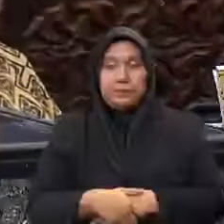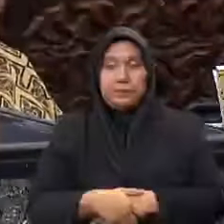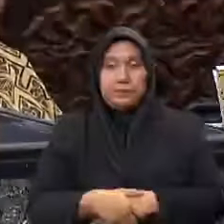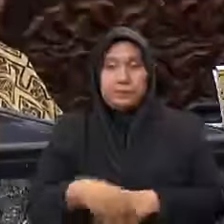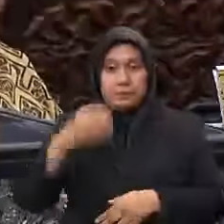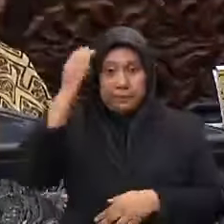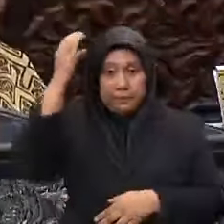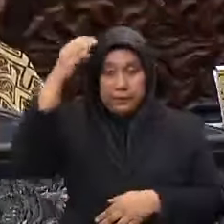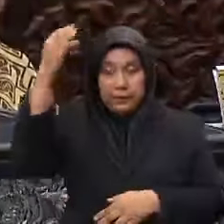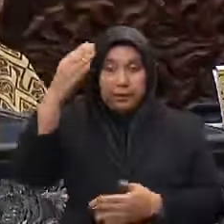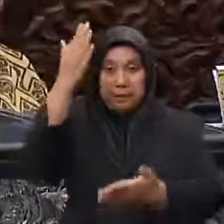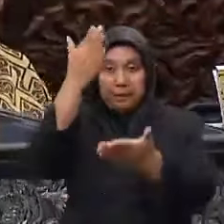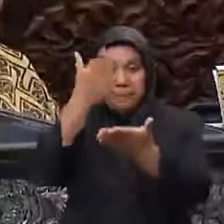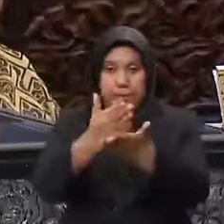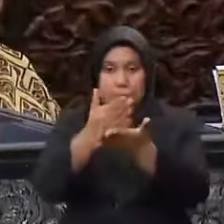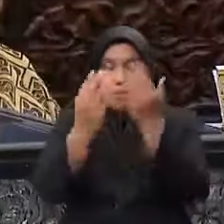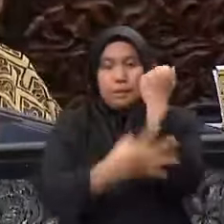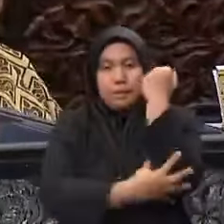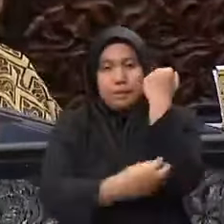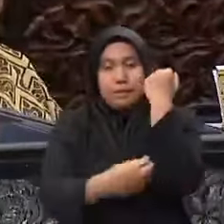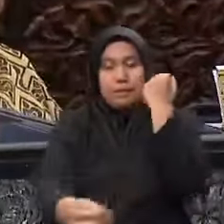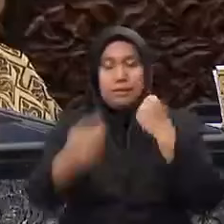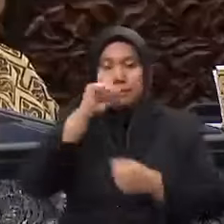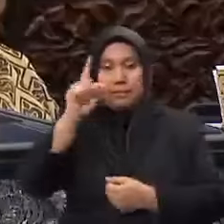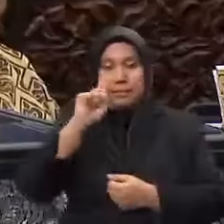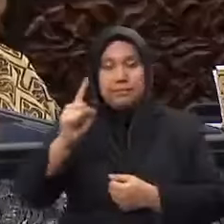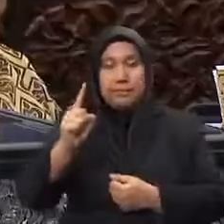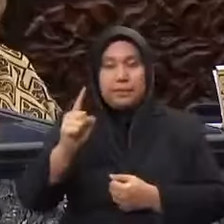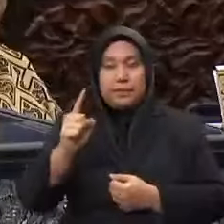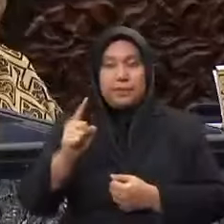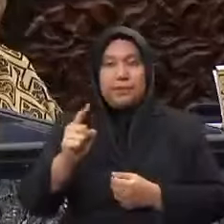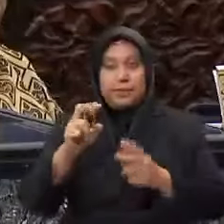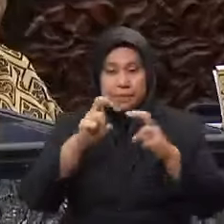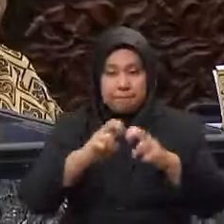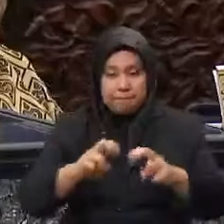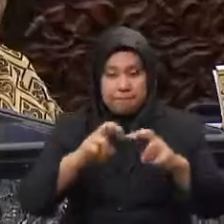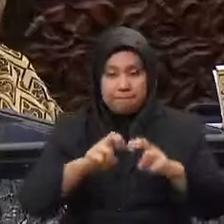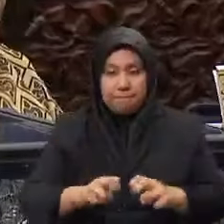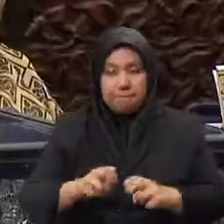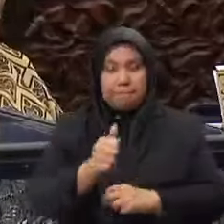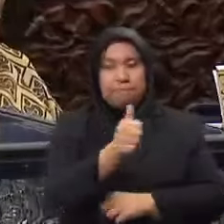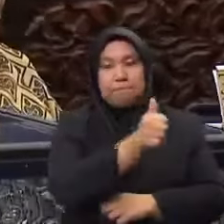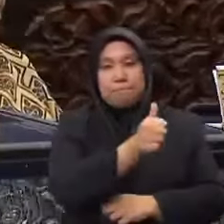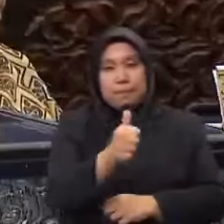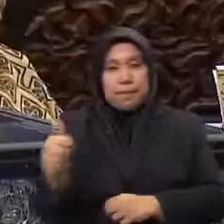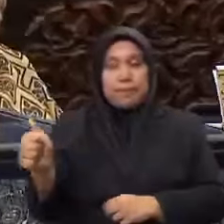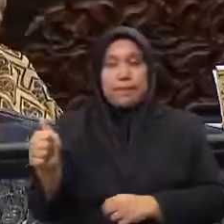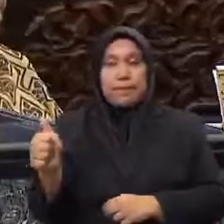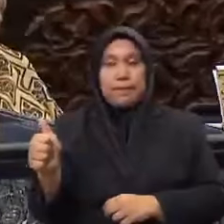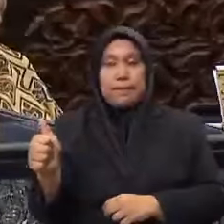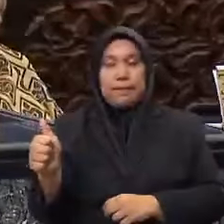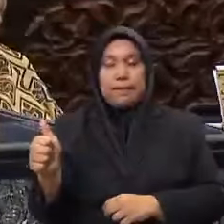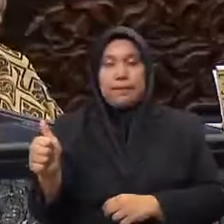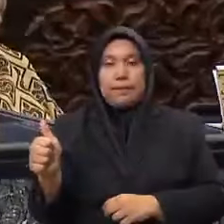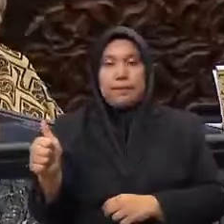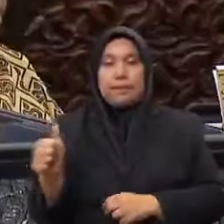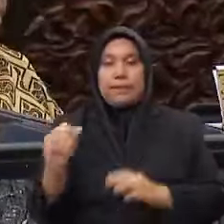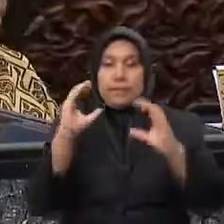Konsep menoktahkan kemiskinan tegar ini diperhalusi di peringkat kabinet dan dia mengambil